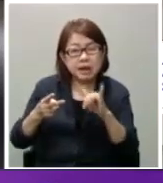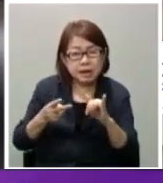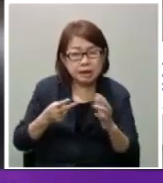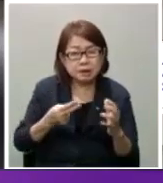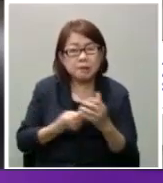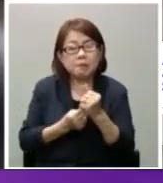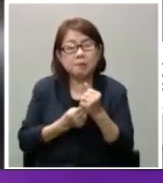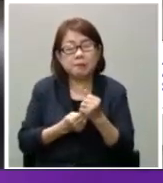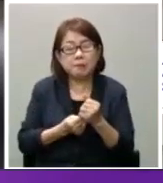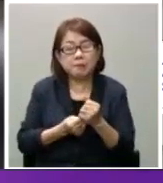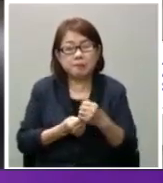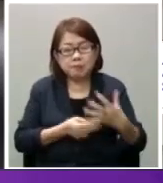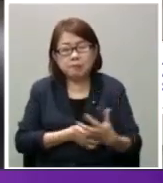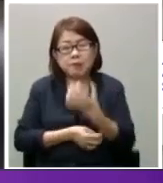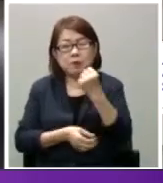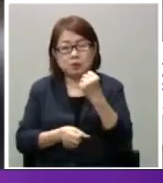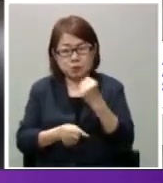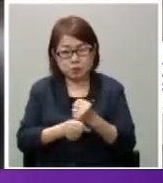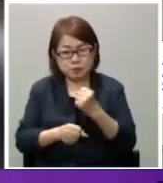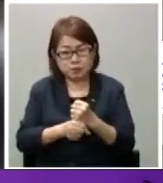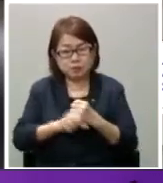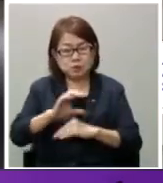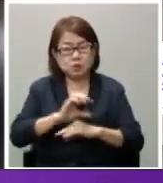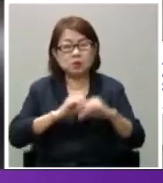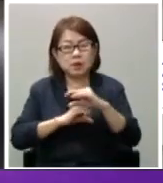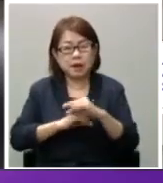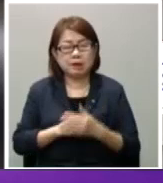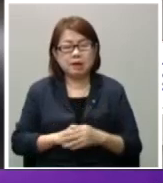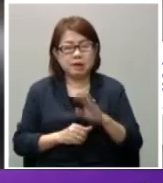านของโครงการไบโอเมตริกนี่แหละครับ